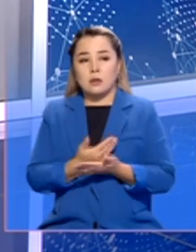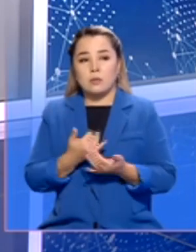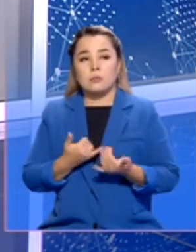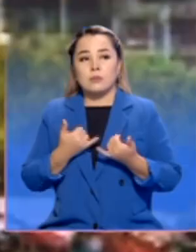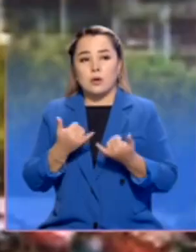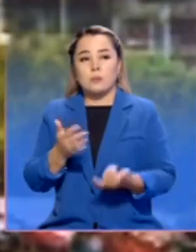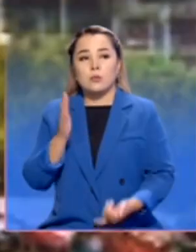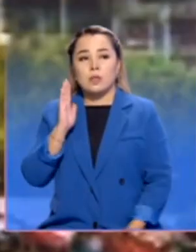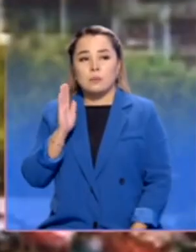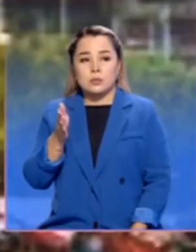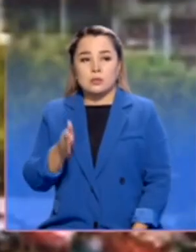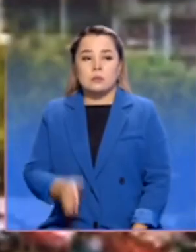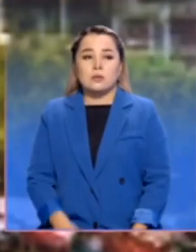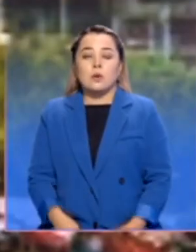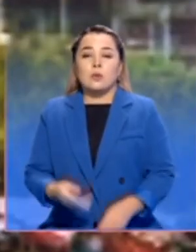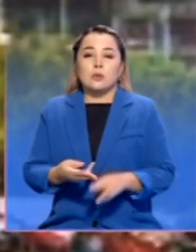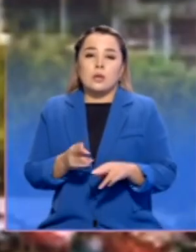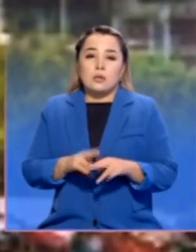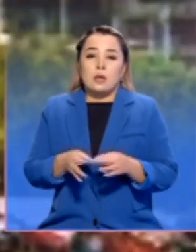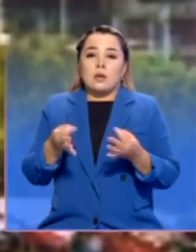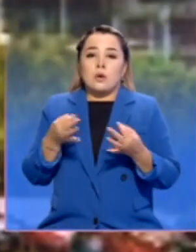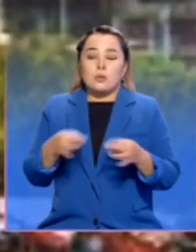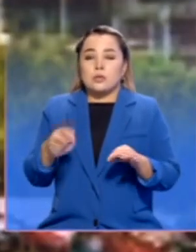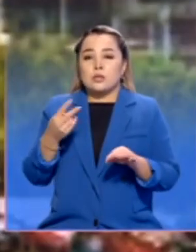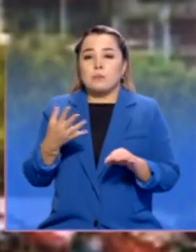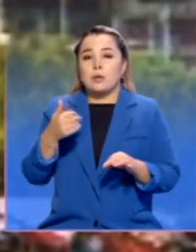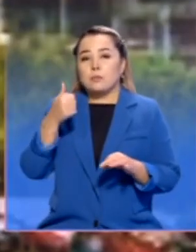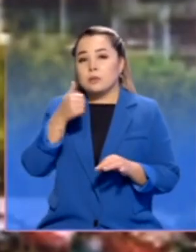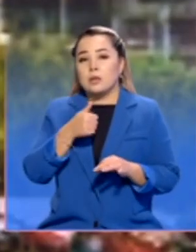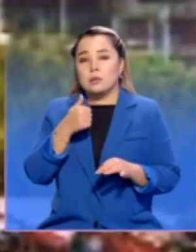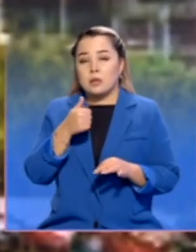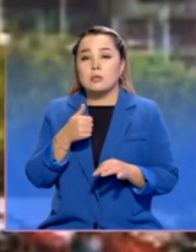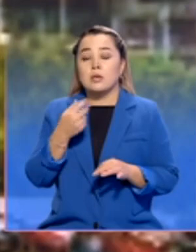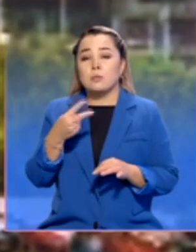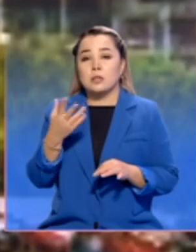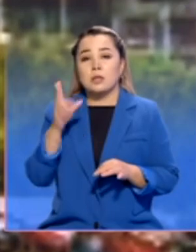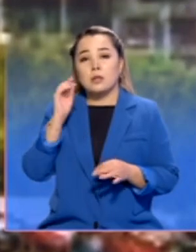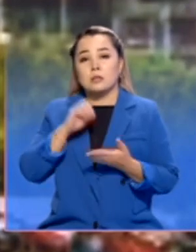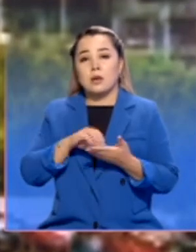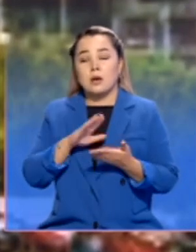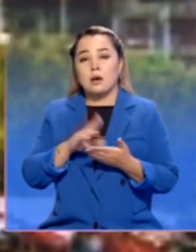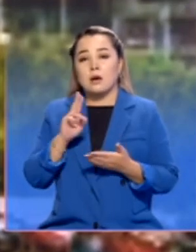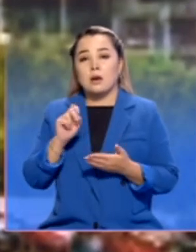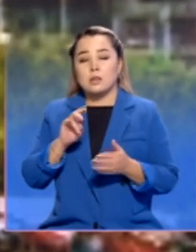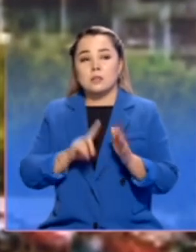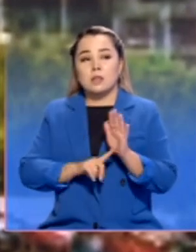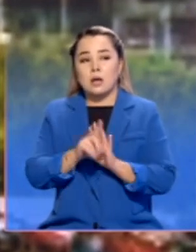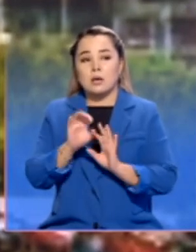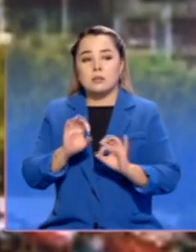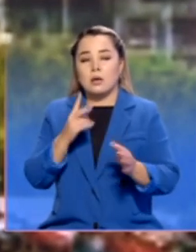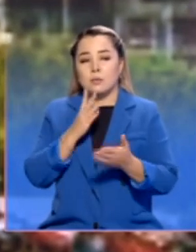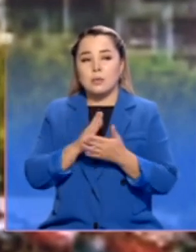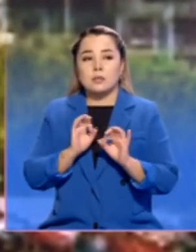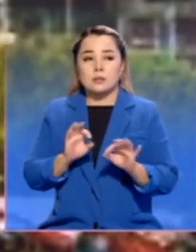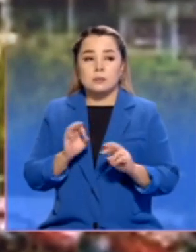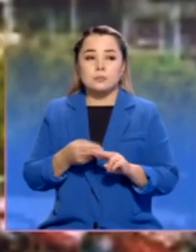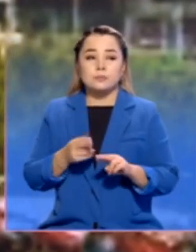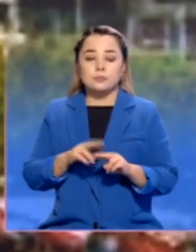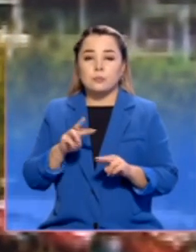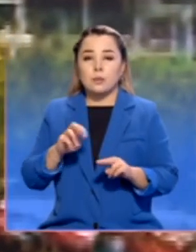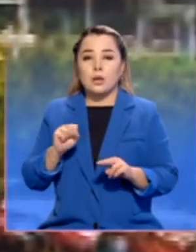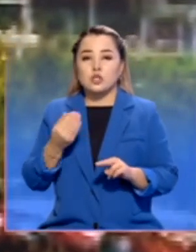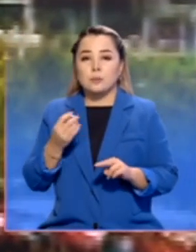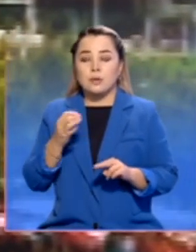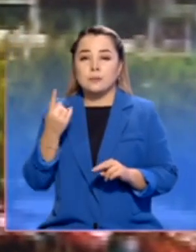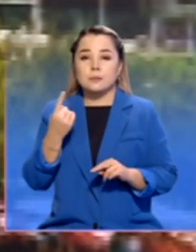өтеміз. Өткені тәуелсіздік 25 қазаннан бастау алады, дейді Сенат төрағасы Мәулен Әшімбаев. Ал